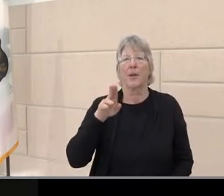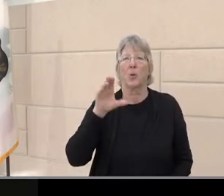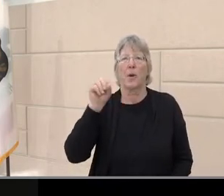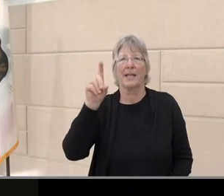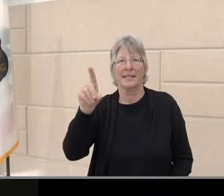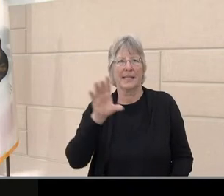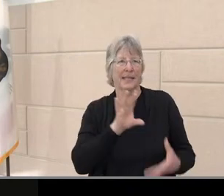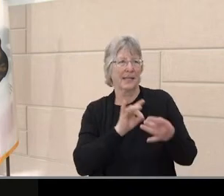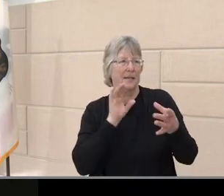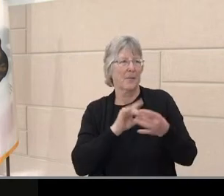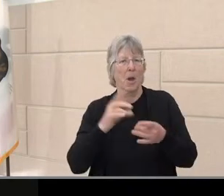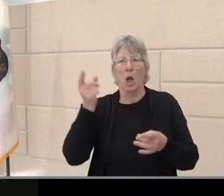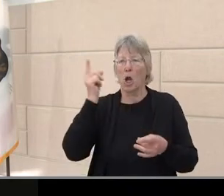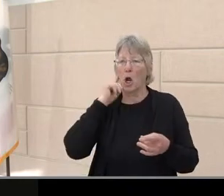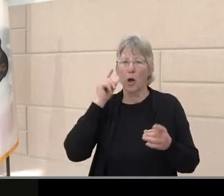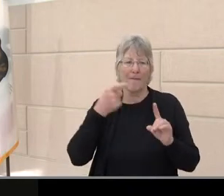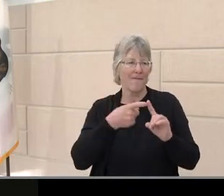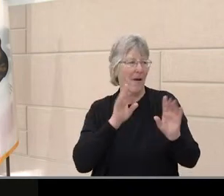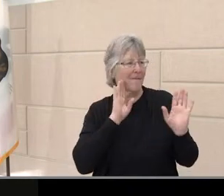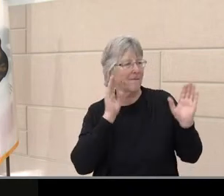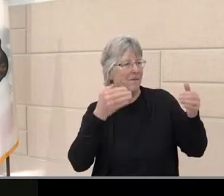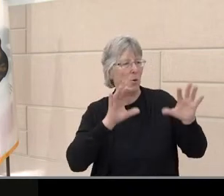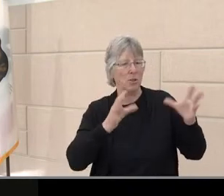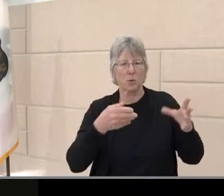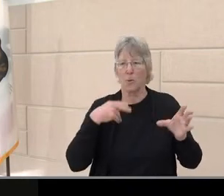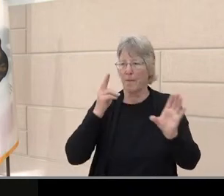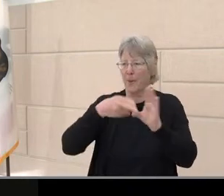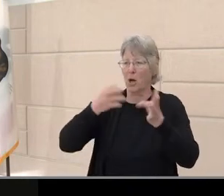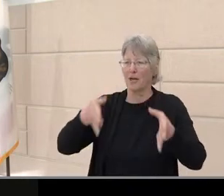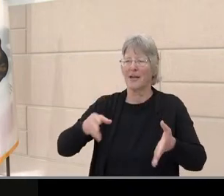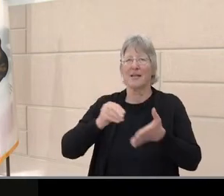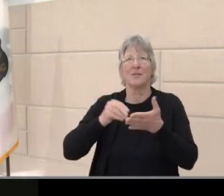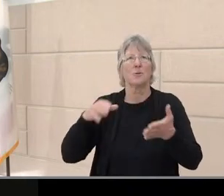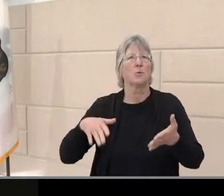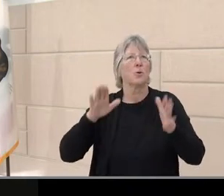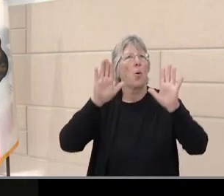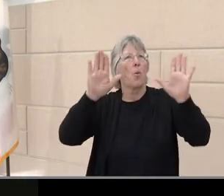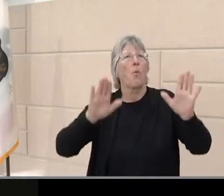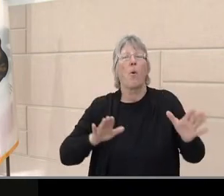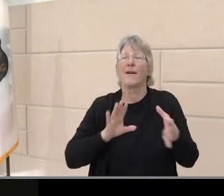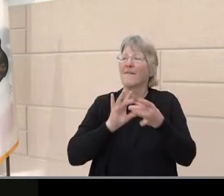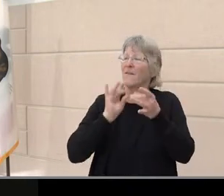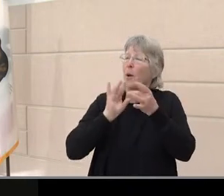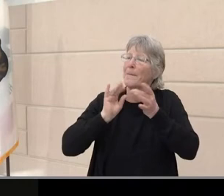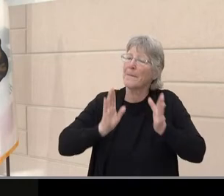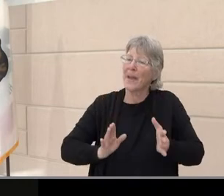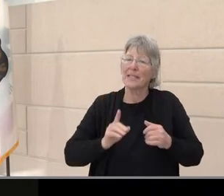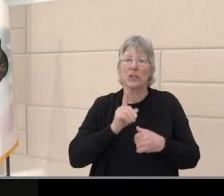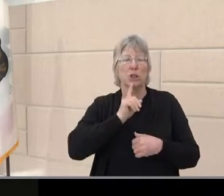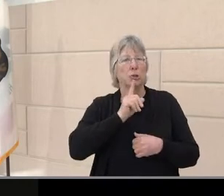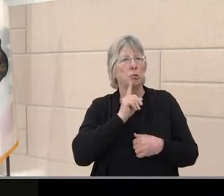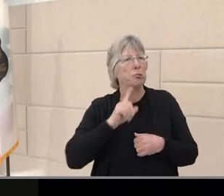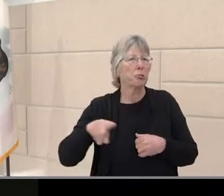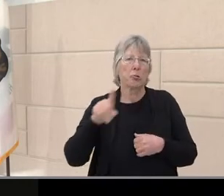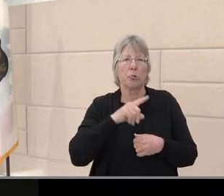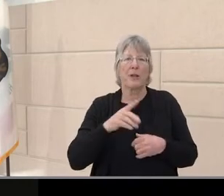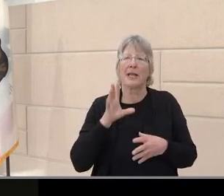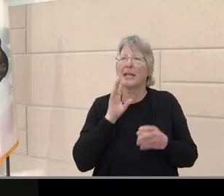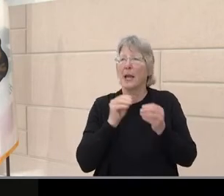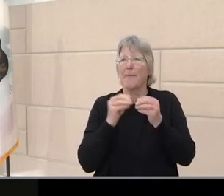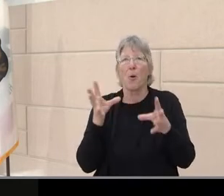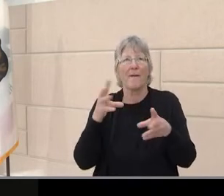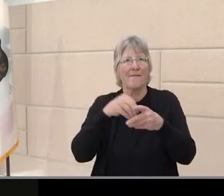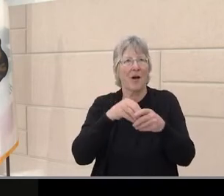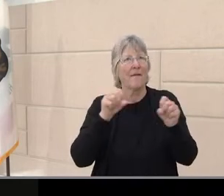ลังนี้ในไฮคือจีอุติฮอร์มวยได้บัญชีทาเซนังไฮคือจีเนียไอโนม